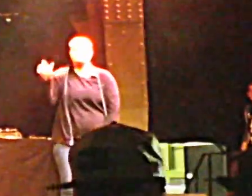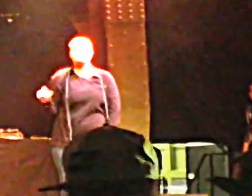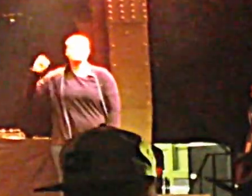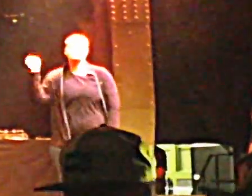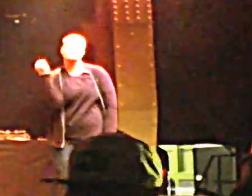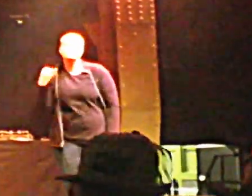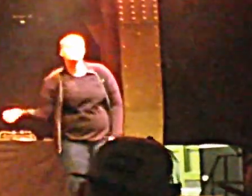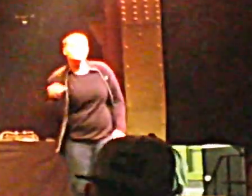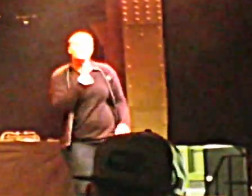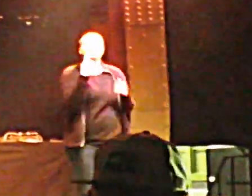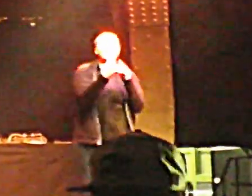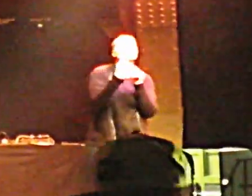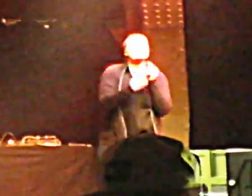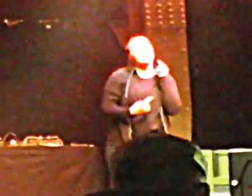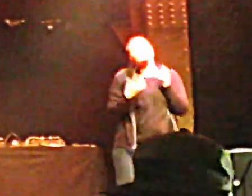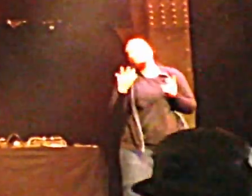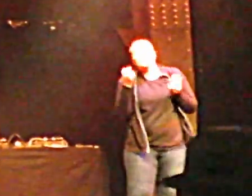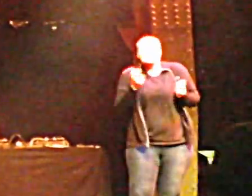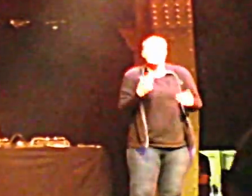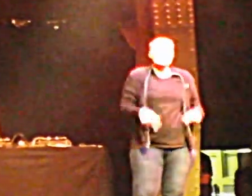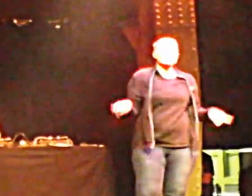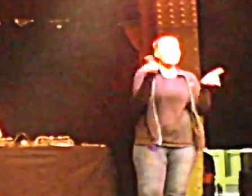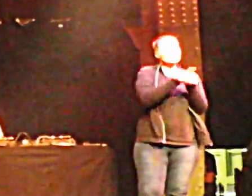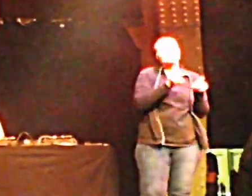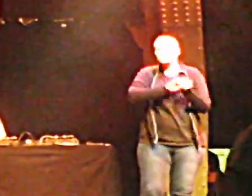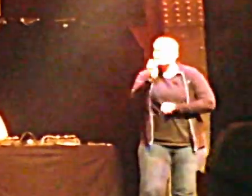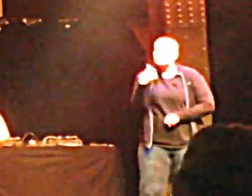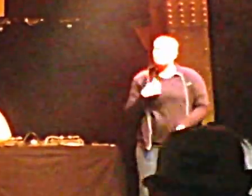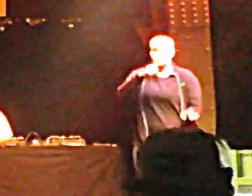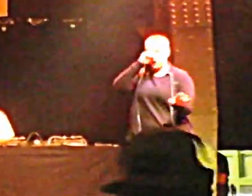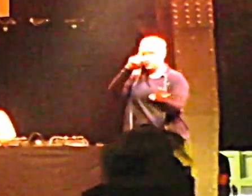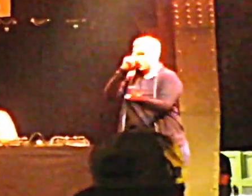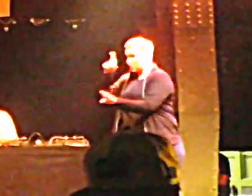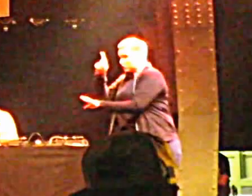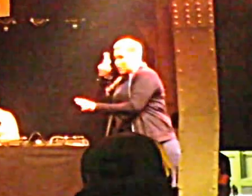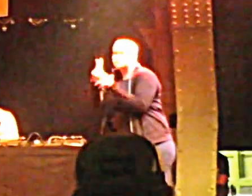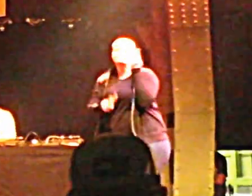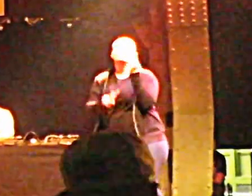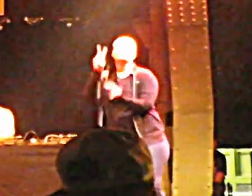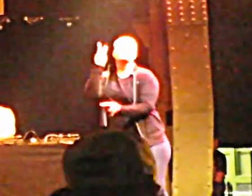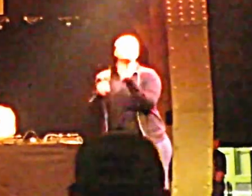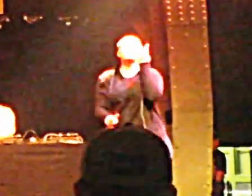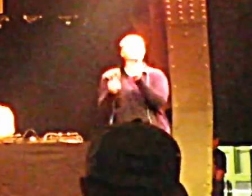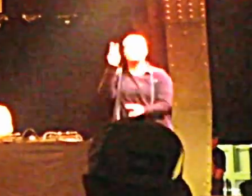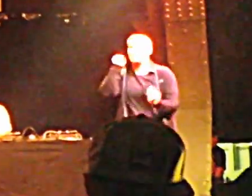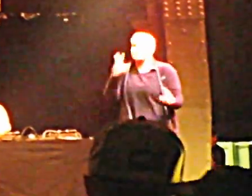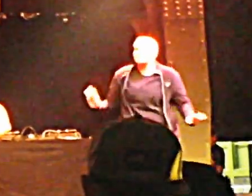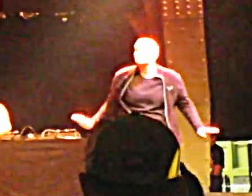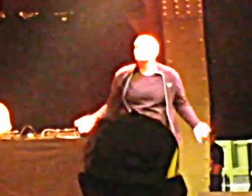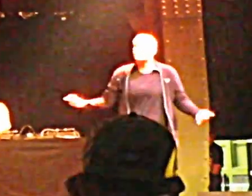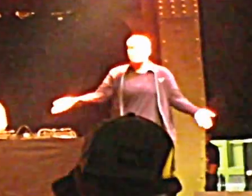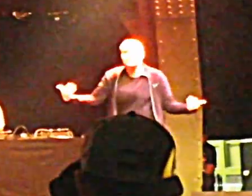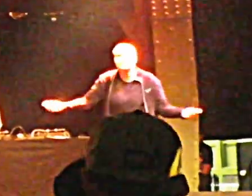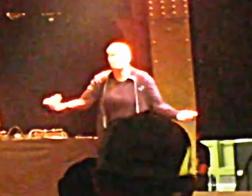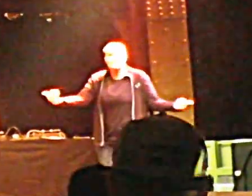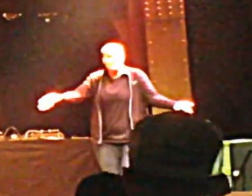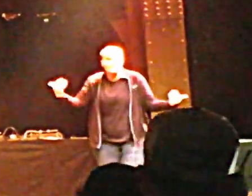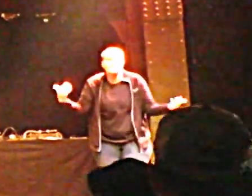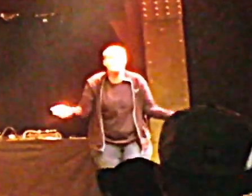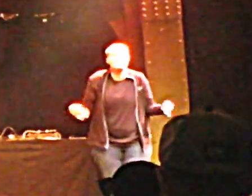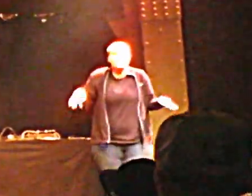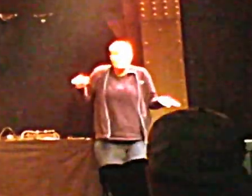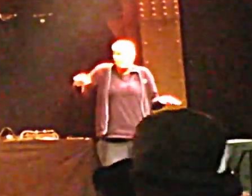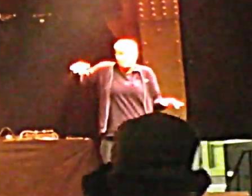gleich, trotzdem verschieden. Weil wir zahlen, zwei deutlich schreiben, Hip-Hop ein deutlich lieben. Butter, Edithus, Playz.